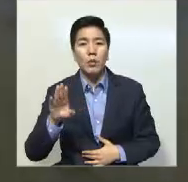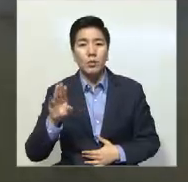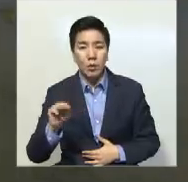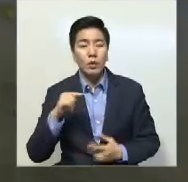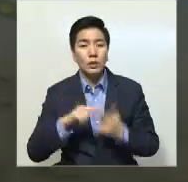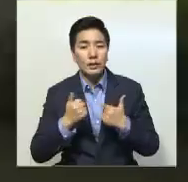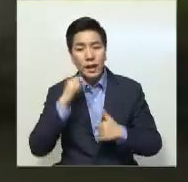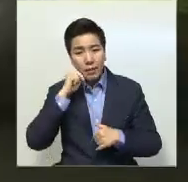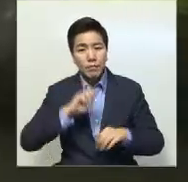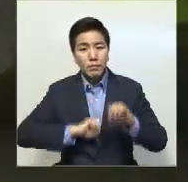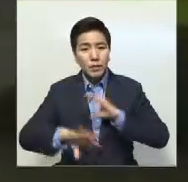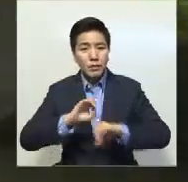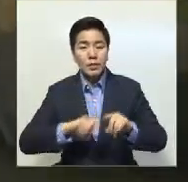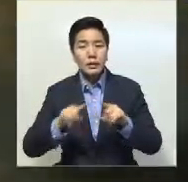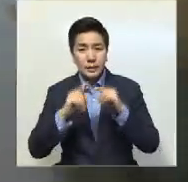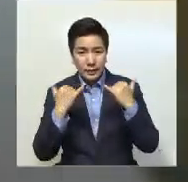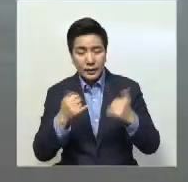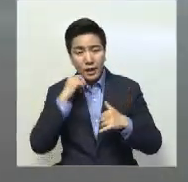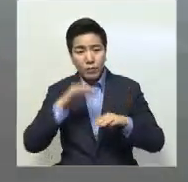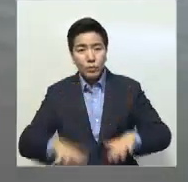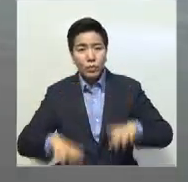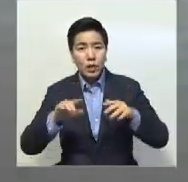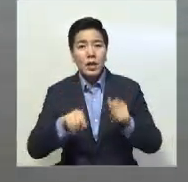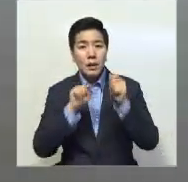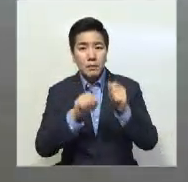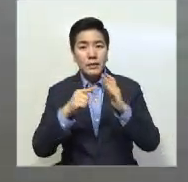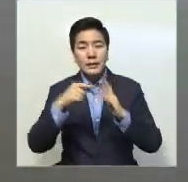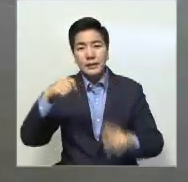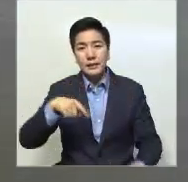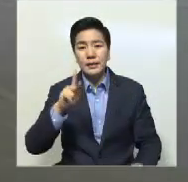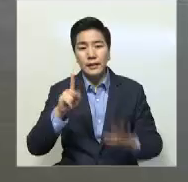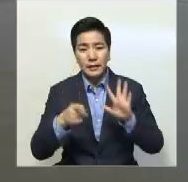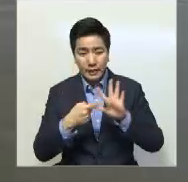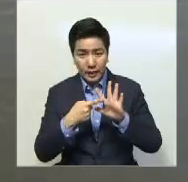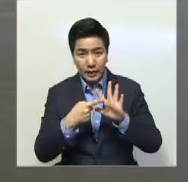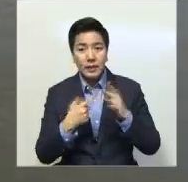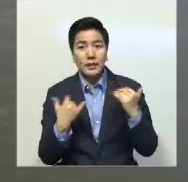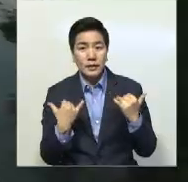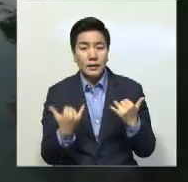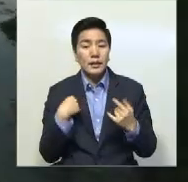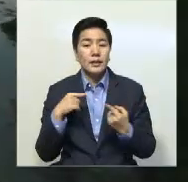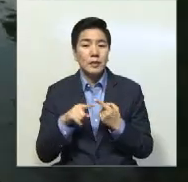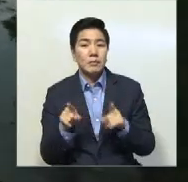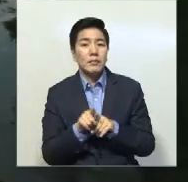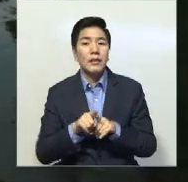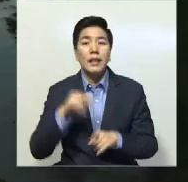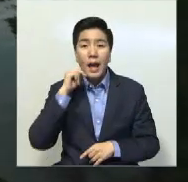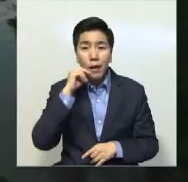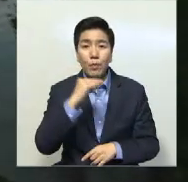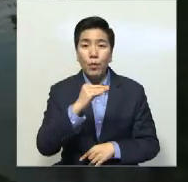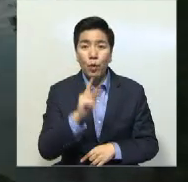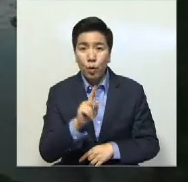คะเพื่อเป็นการระบายน้ำที่ท่วมขังอยู่ในอำเภอเซกาและอำเภอเมืองบึงกาฬเช่นเดียวกับระดับน้ำโขง